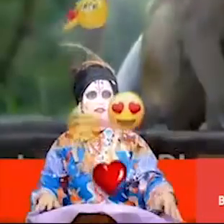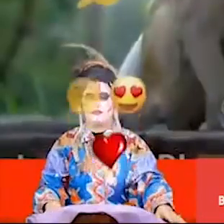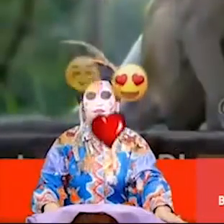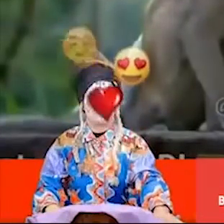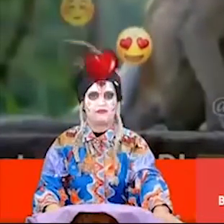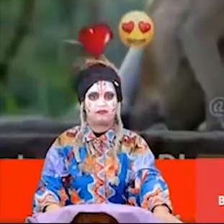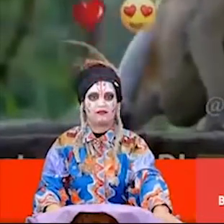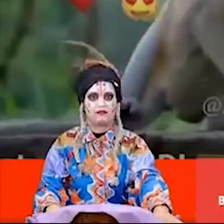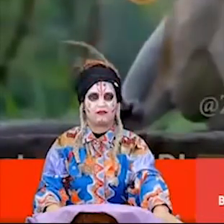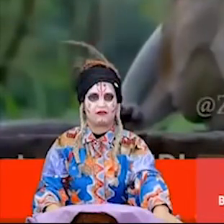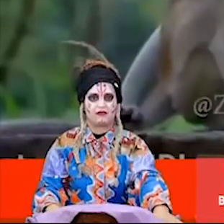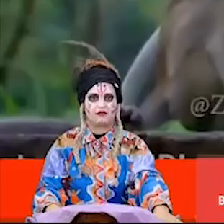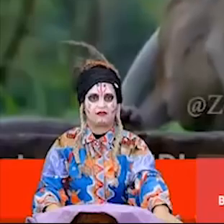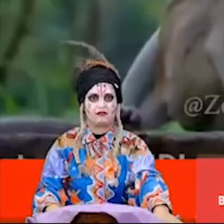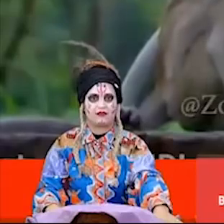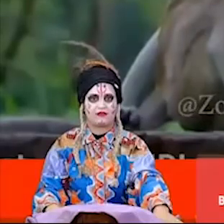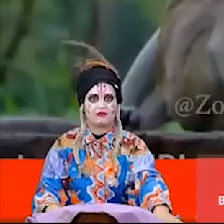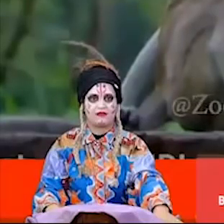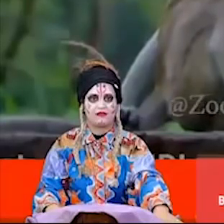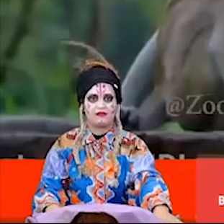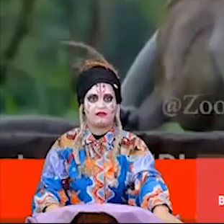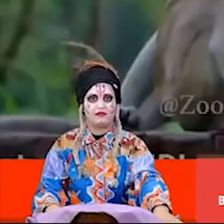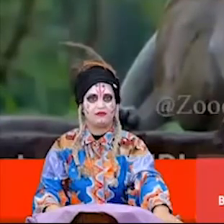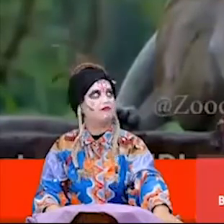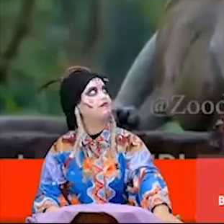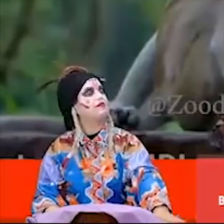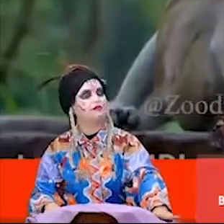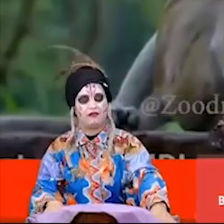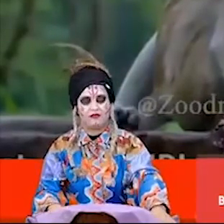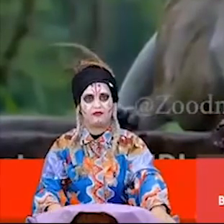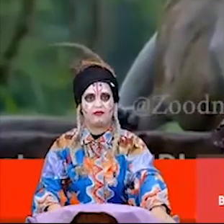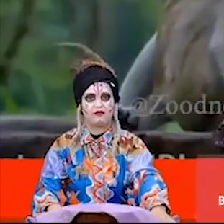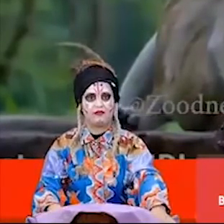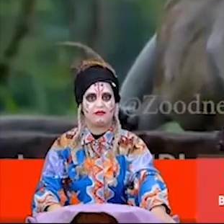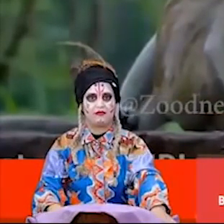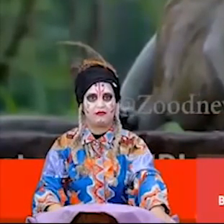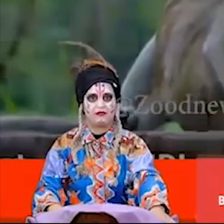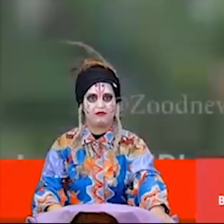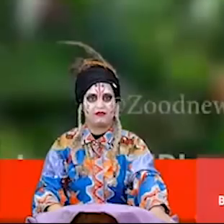شما که ارتباط داری؟ بلش کن. باشو باشو آقا، باشو بریم باشو. من بومبا